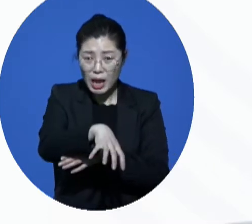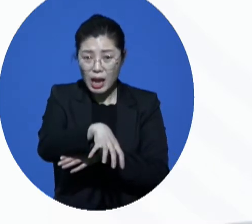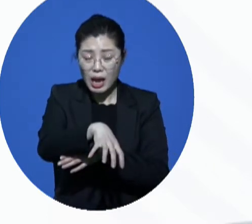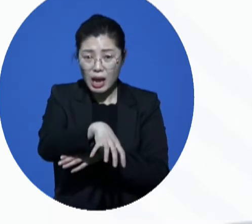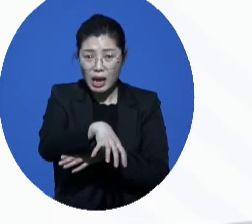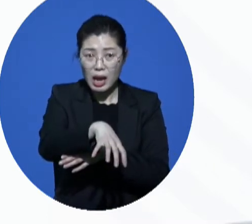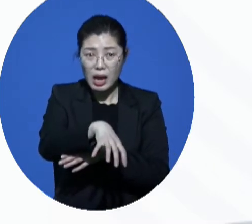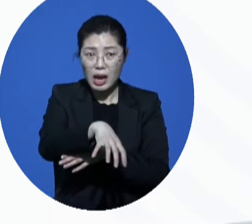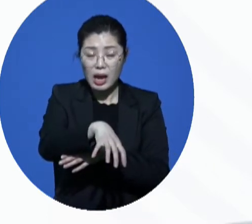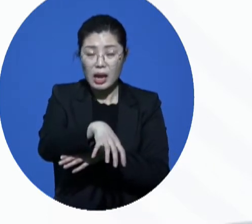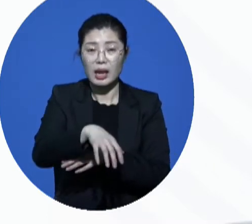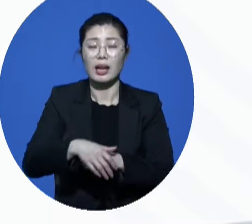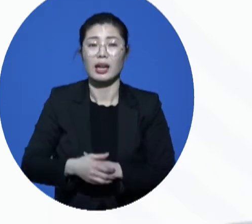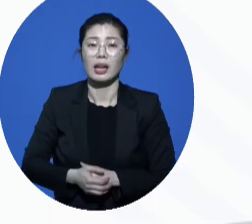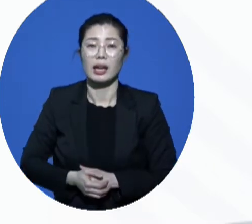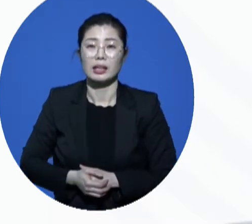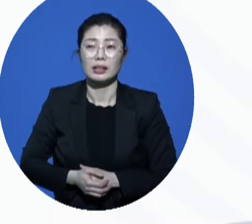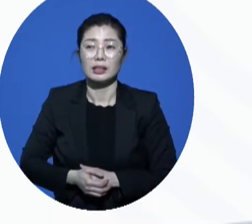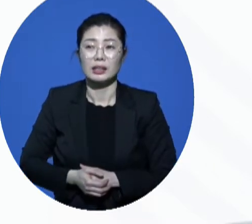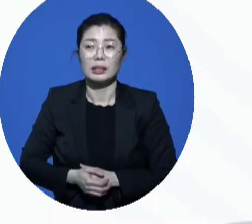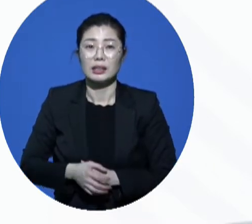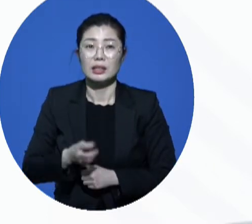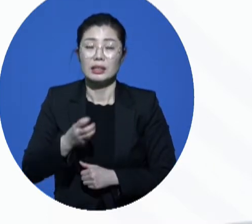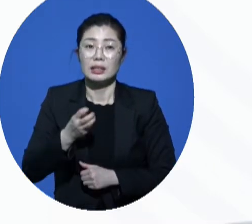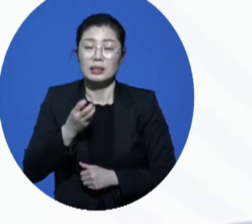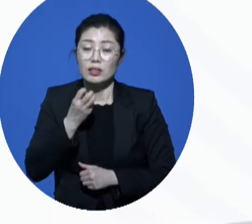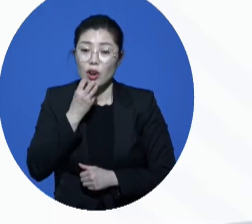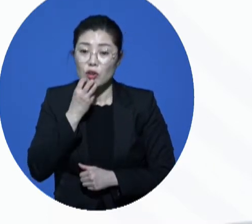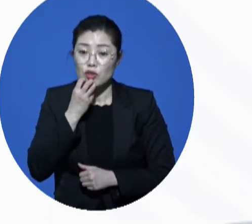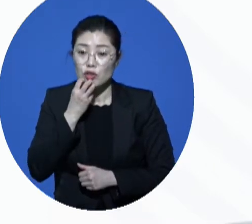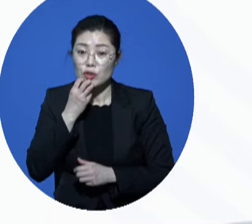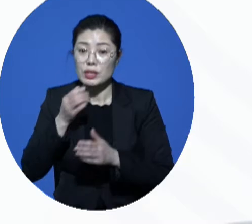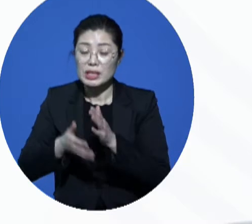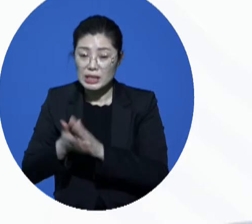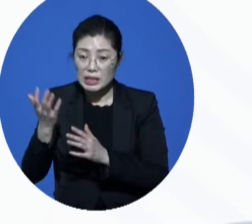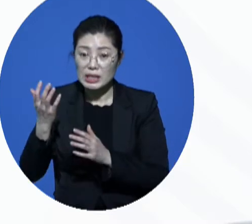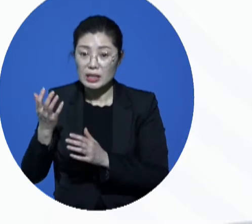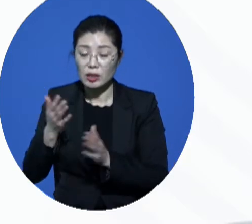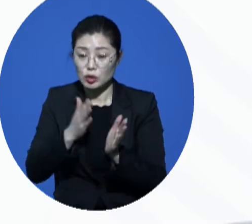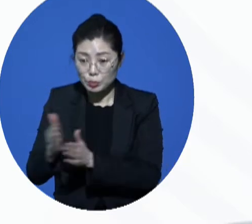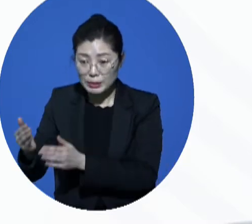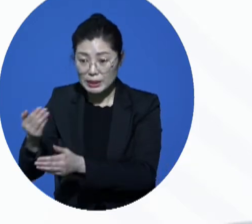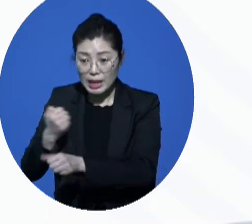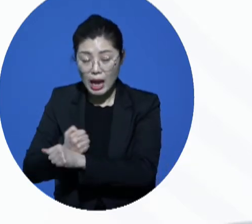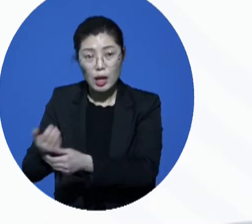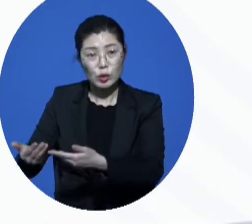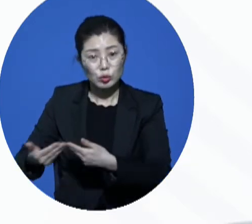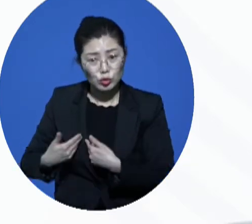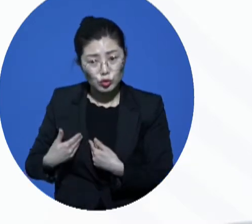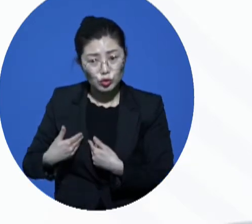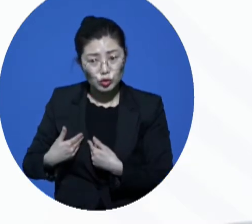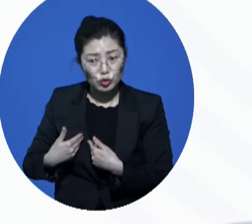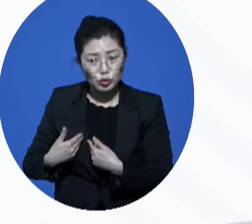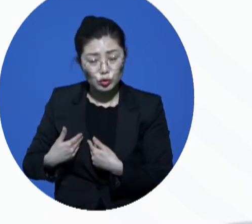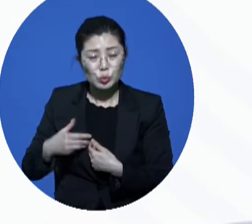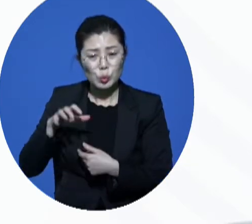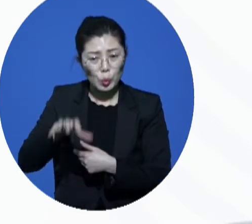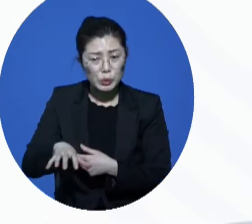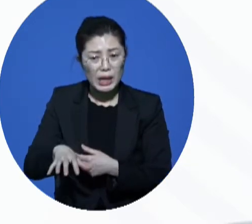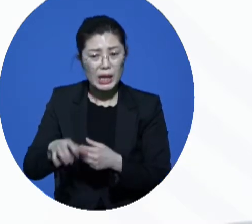서울시, 그러니까 이제 공적기관에서 마련한 거주 공간에 머물러 있었던 것이